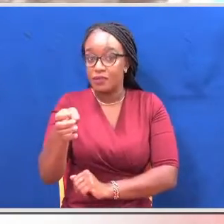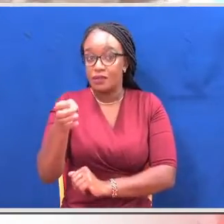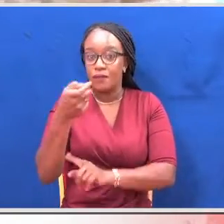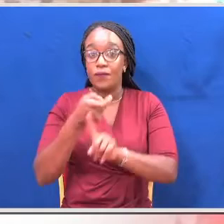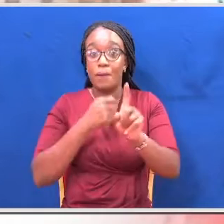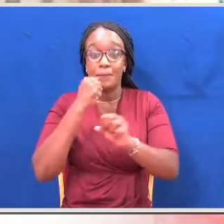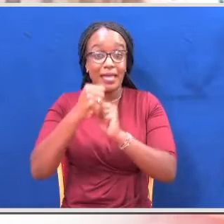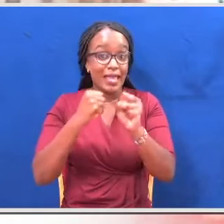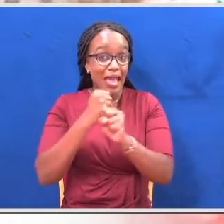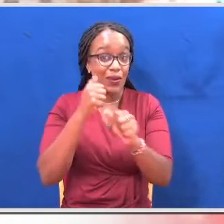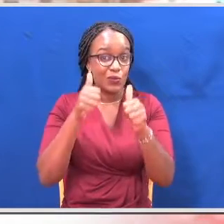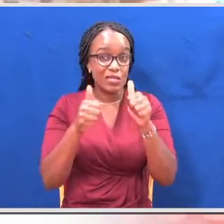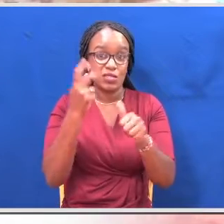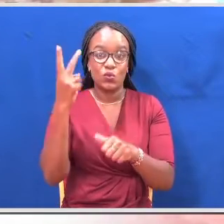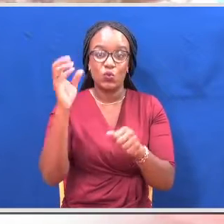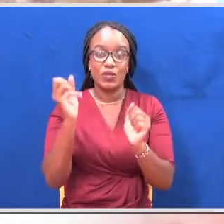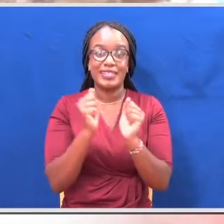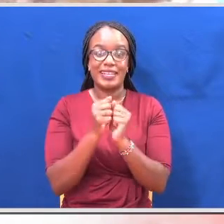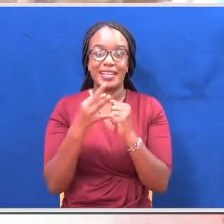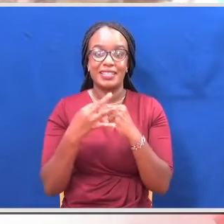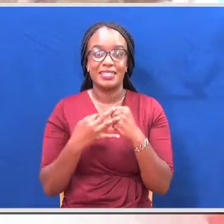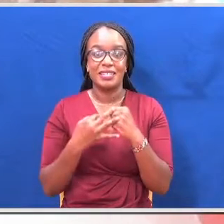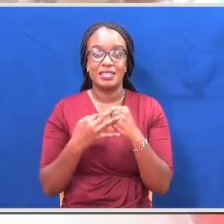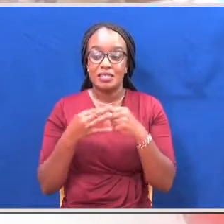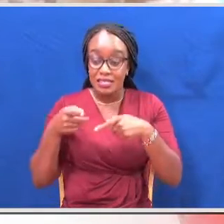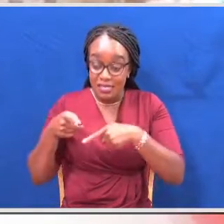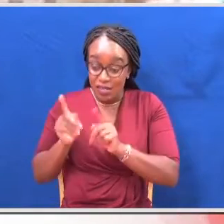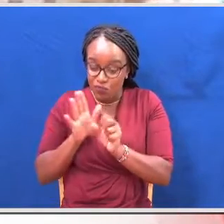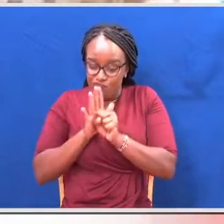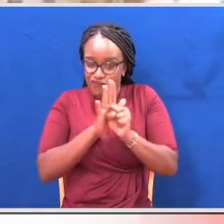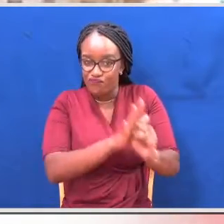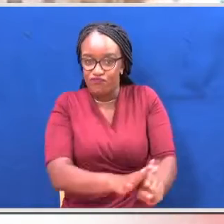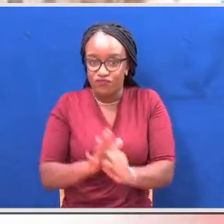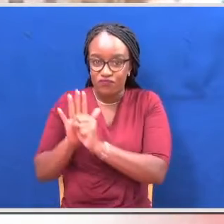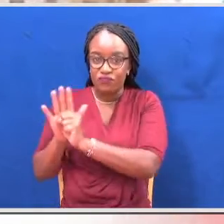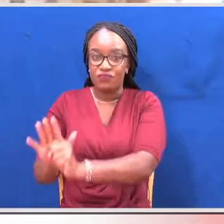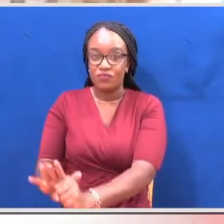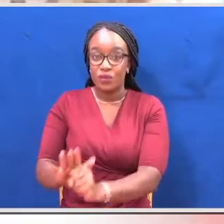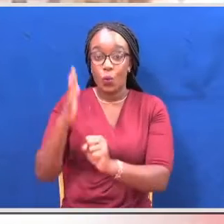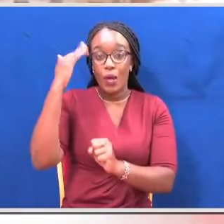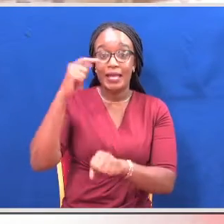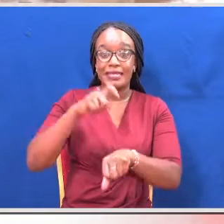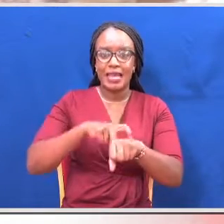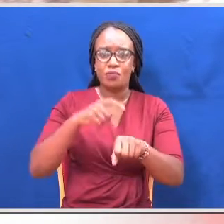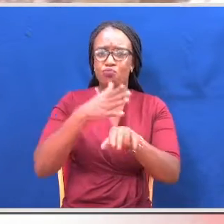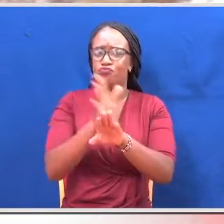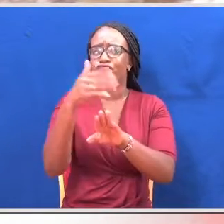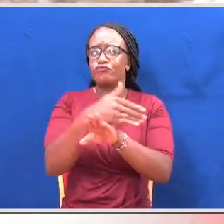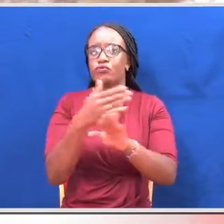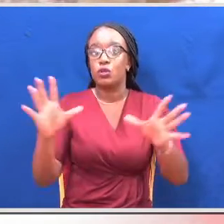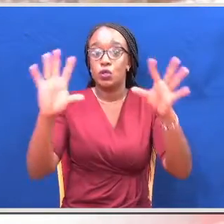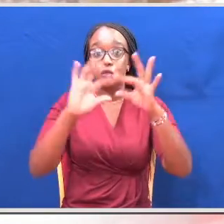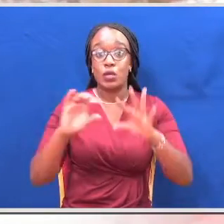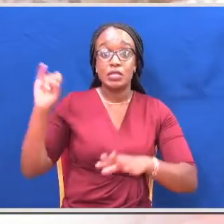wa 2018. Alitengwa wakati kuna mabroka ambayo waliingia katika chama cha Jubilee, ndio walienda wakamuanza